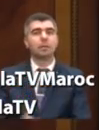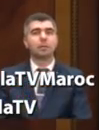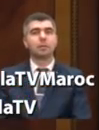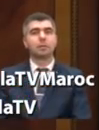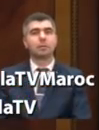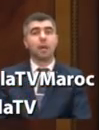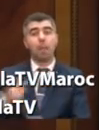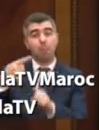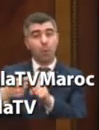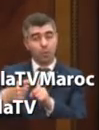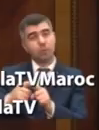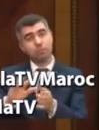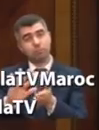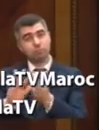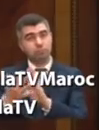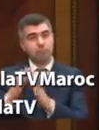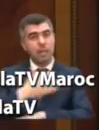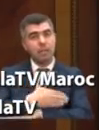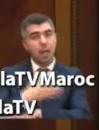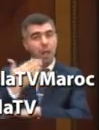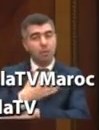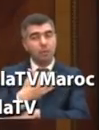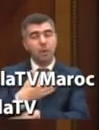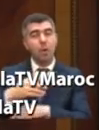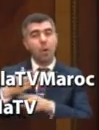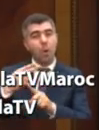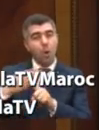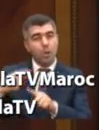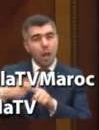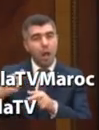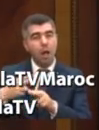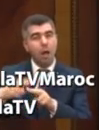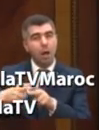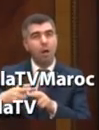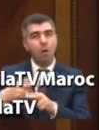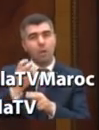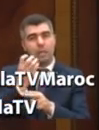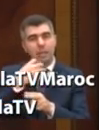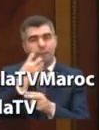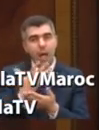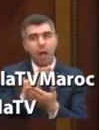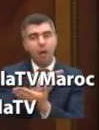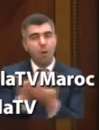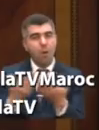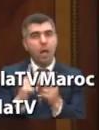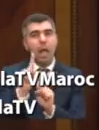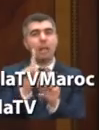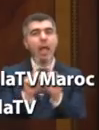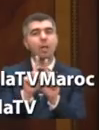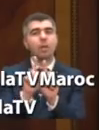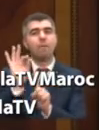وكذلك تعدت الصادرات من الخضر والفواكه 830,000 طن، إذن 11% ديال